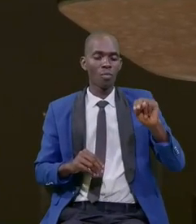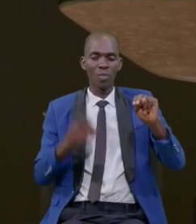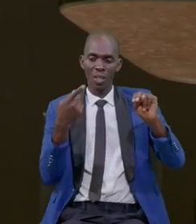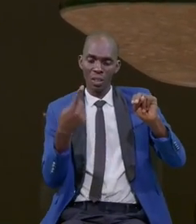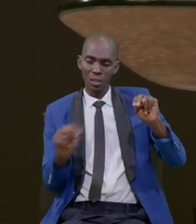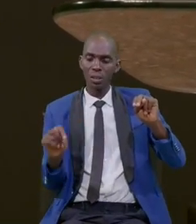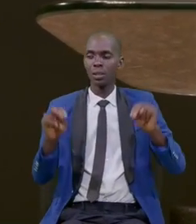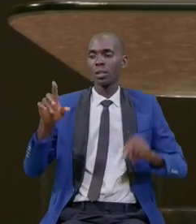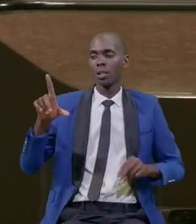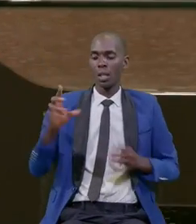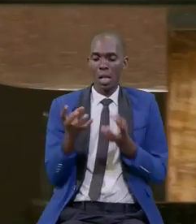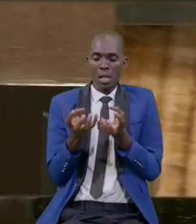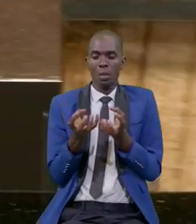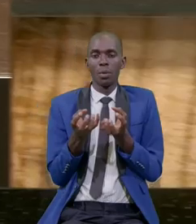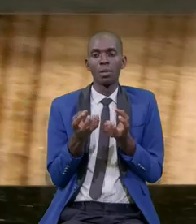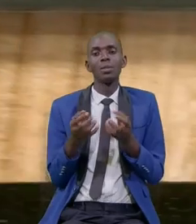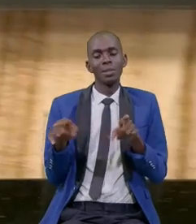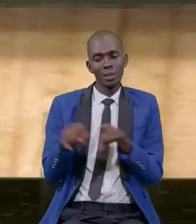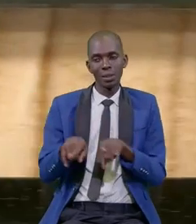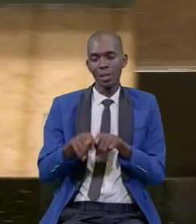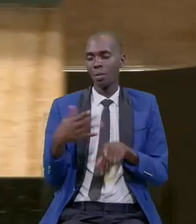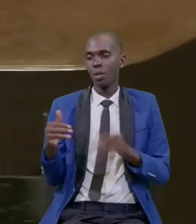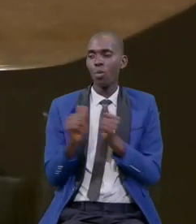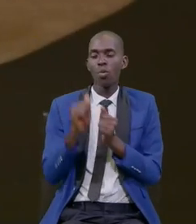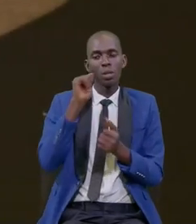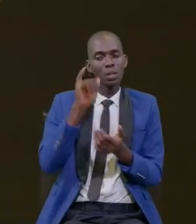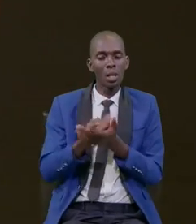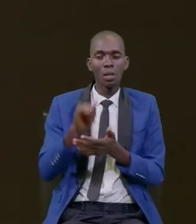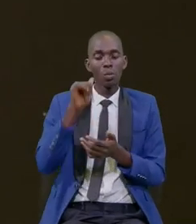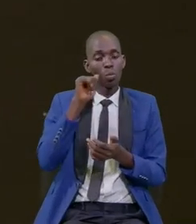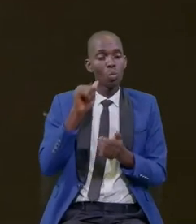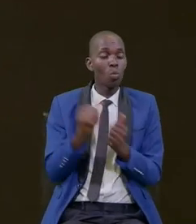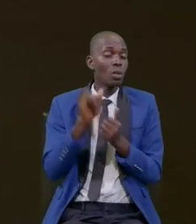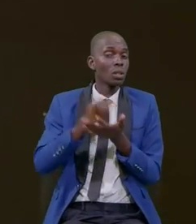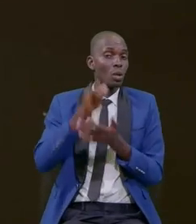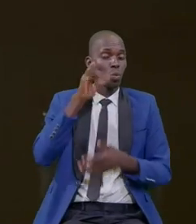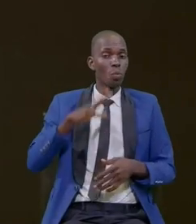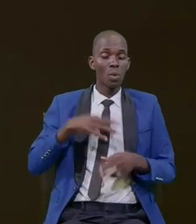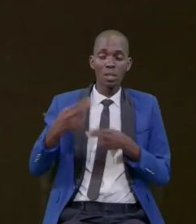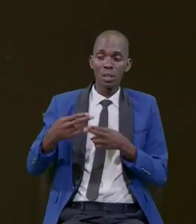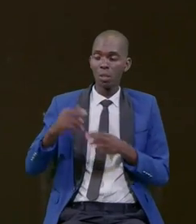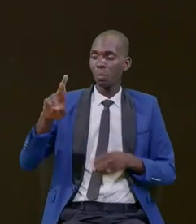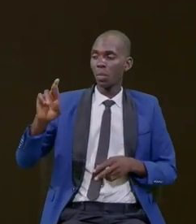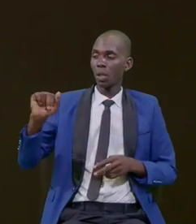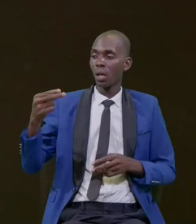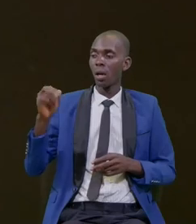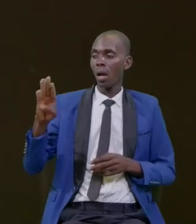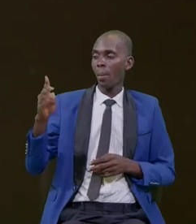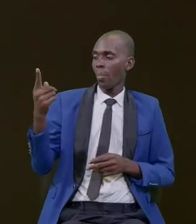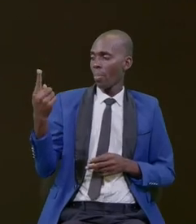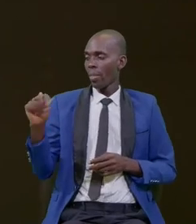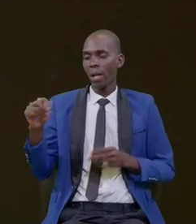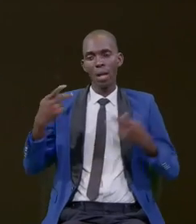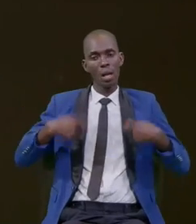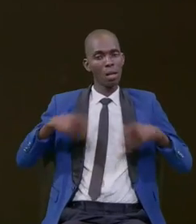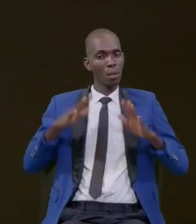Rahab, la prostituée, elle n'est pas demeurée dans ce commerce de